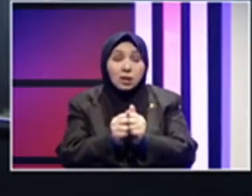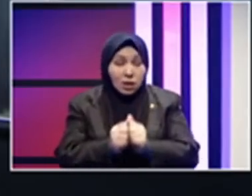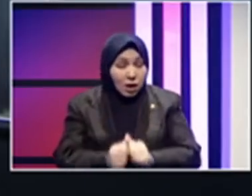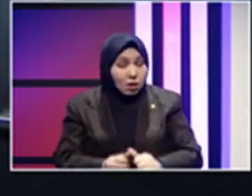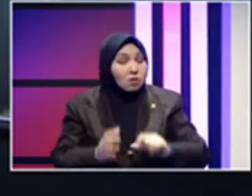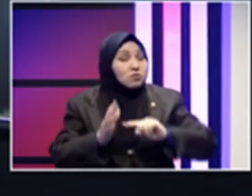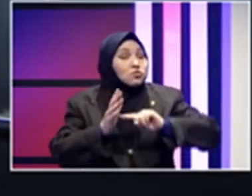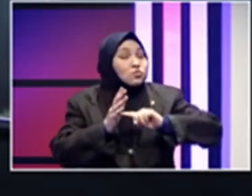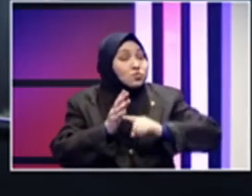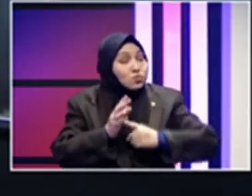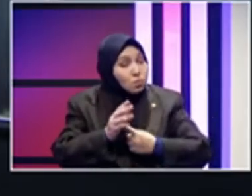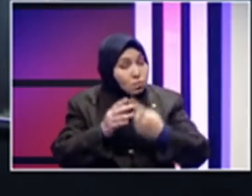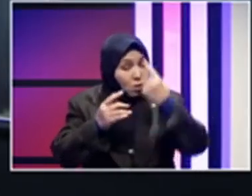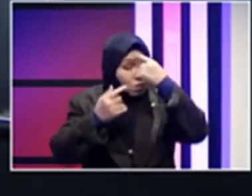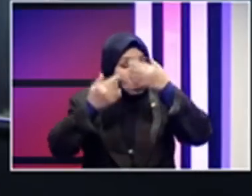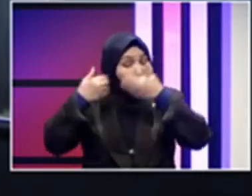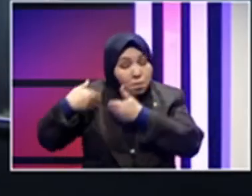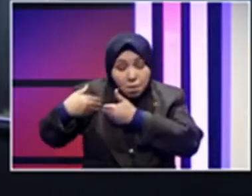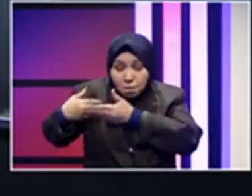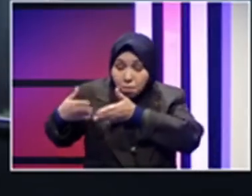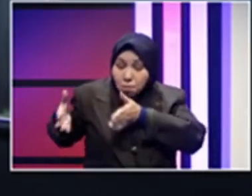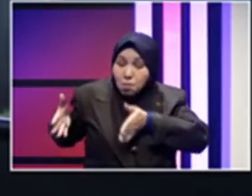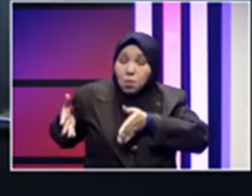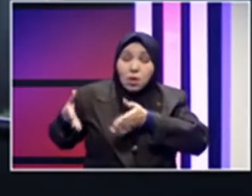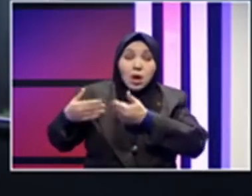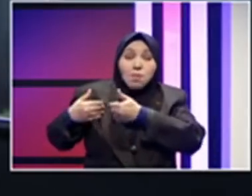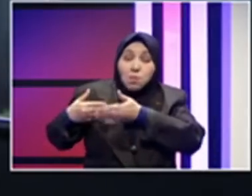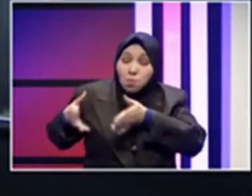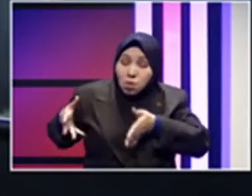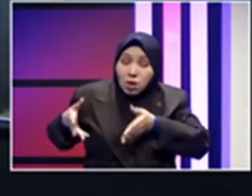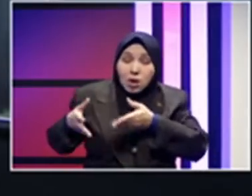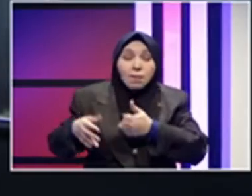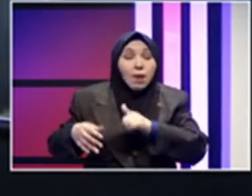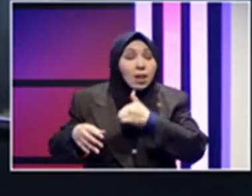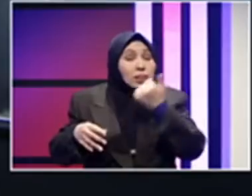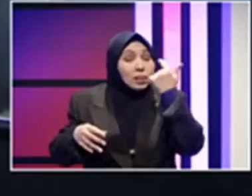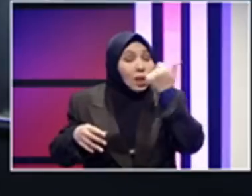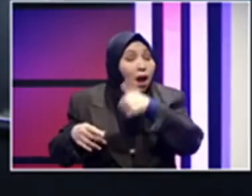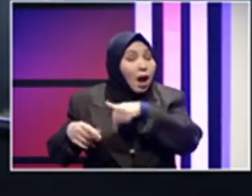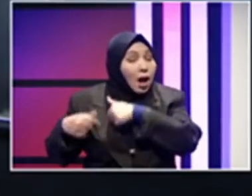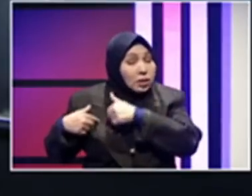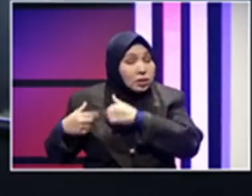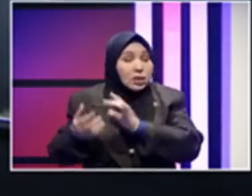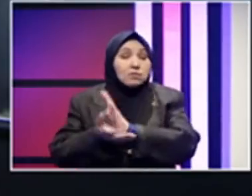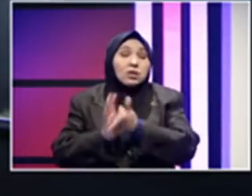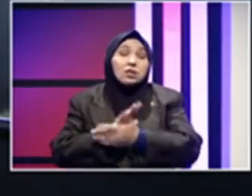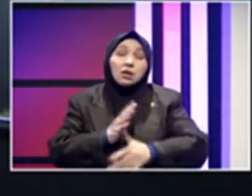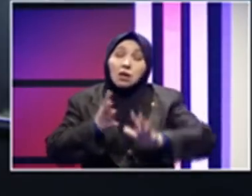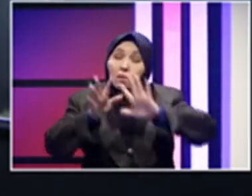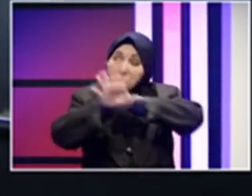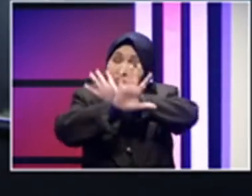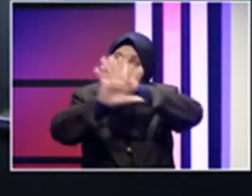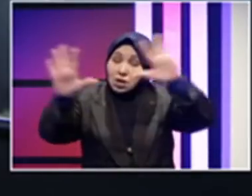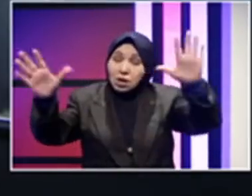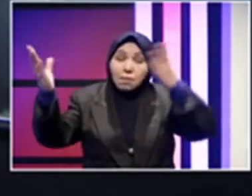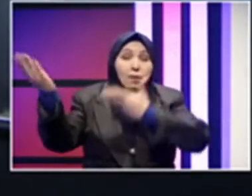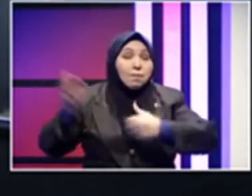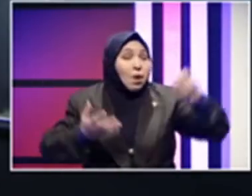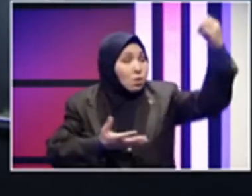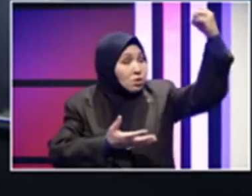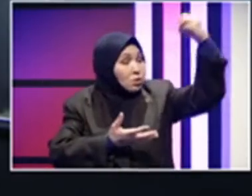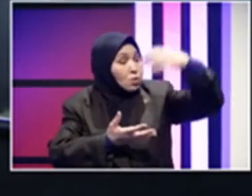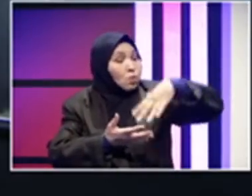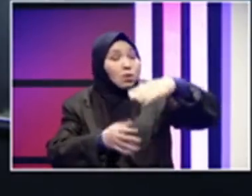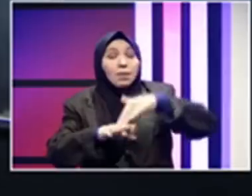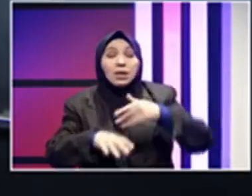ya, sumber untuk membuka mata hati kita, Al-Quran ini sendiri, kita baca dan ia akan mencerahkan, betul, membawa sahas. Nur